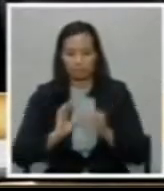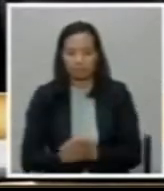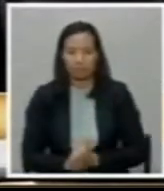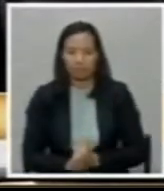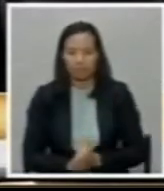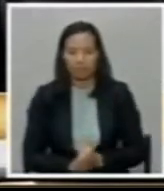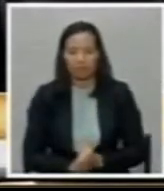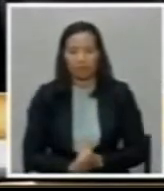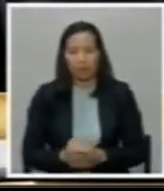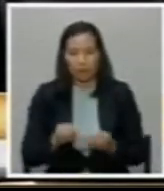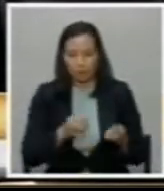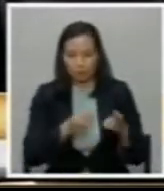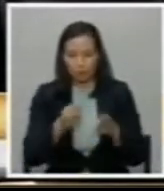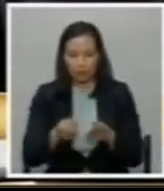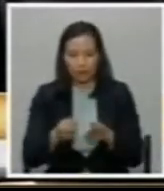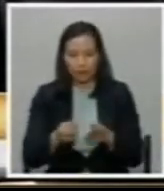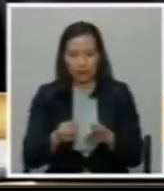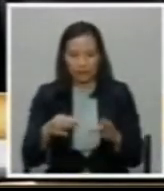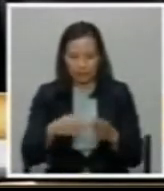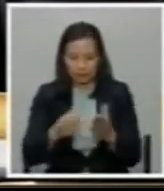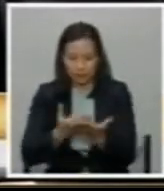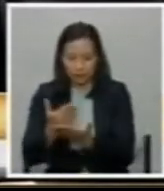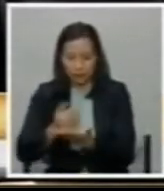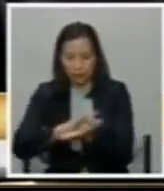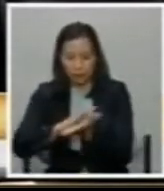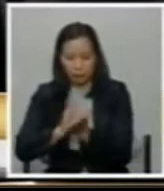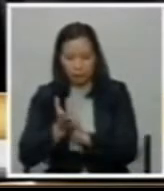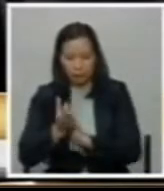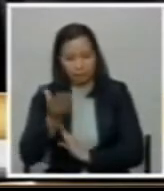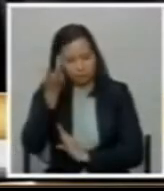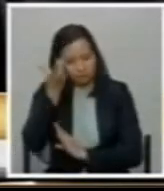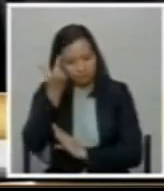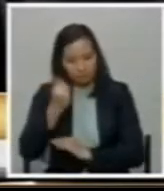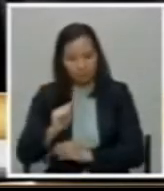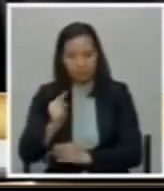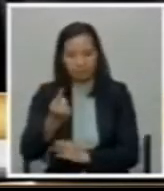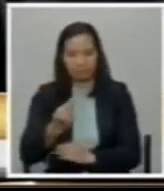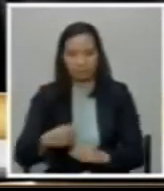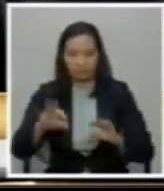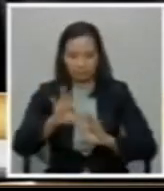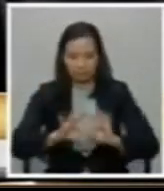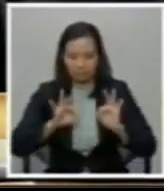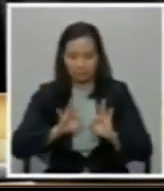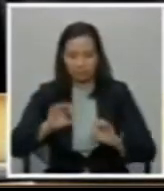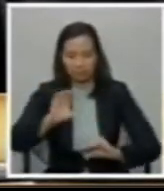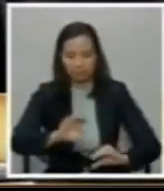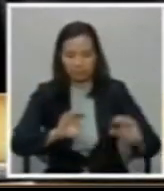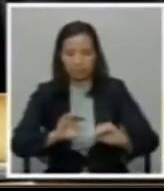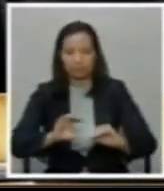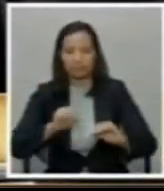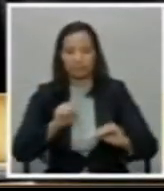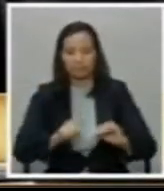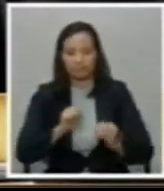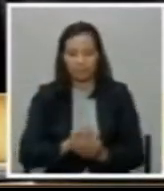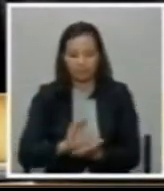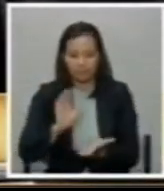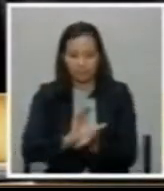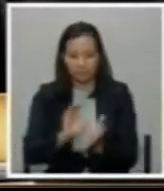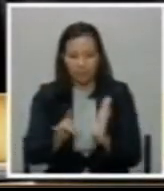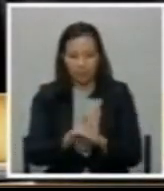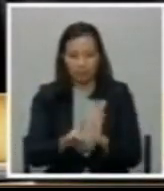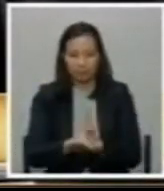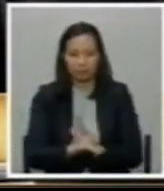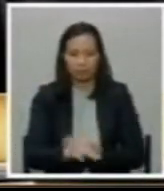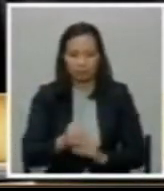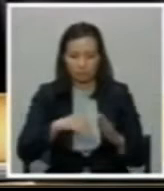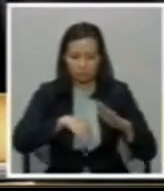รจะต้องมีการสังคายนาเรื่องนี้เพราะเป็นเรื่องใหญ่นะครับแล้วก็เงินที่จะลงไปเนี่ยท้ายจริงเนี่ยไม่ใช่เป็นเงินที่จ่ายขา